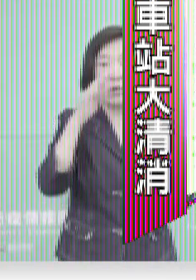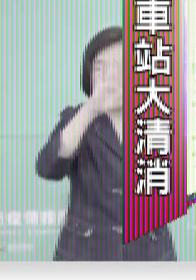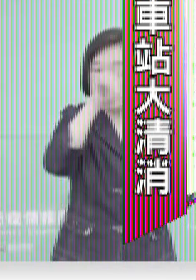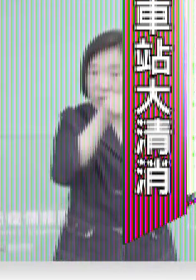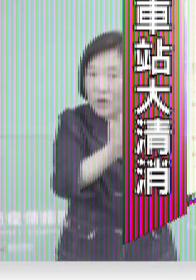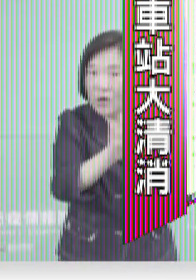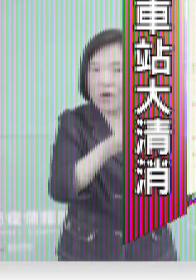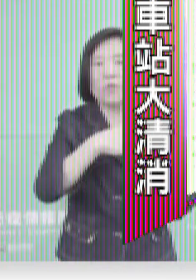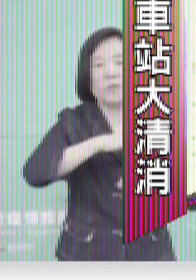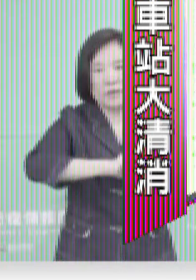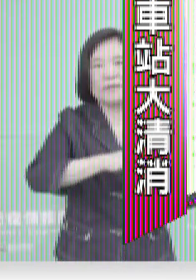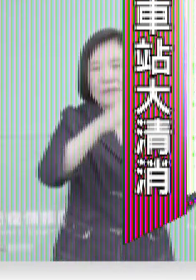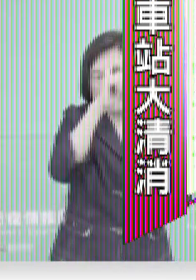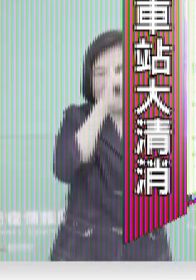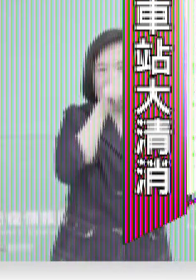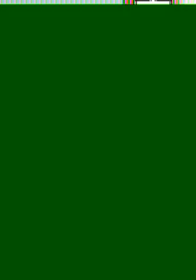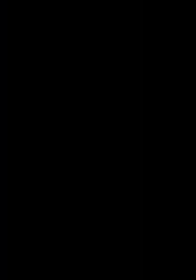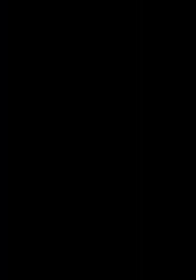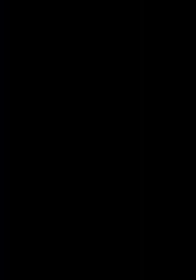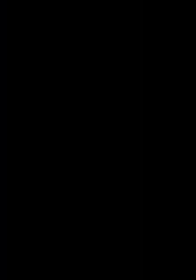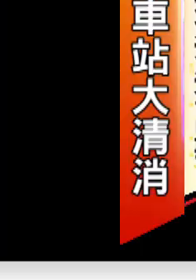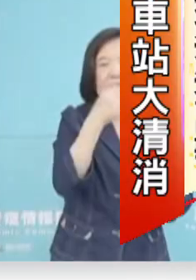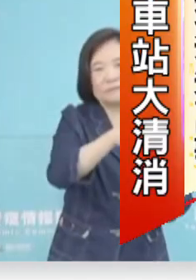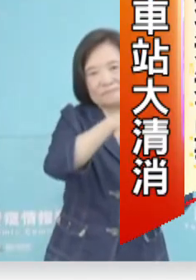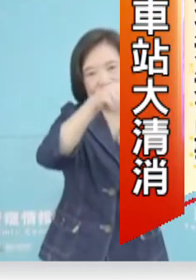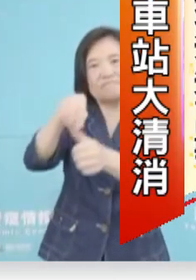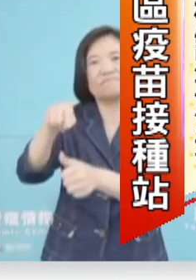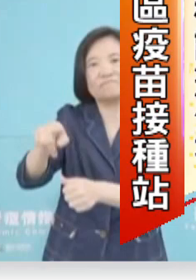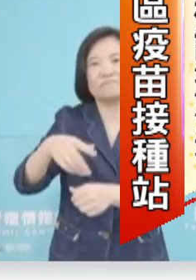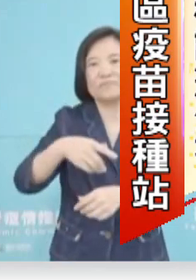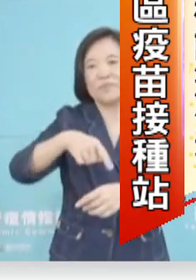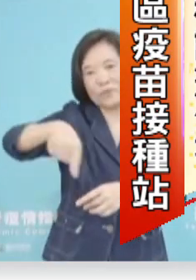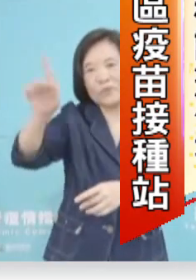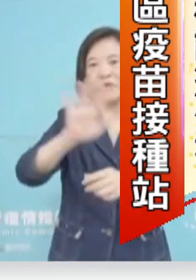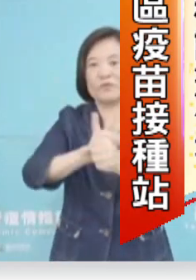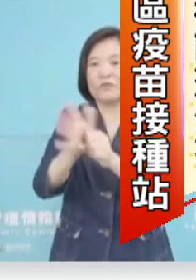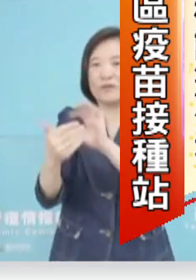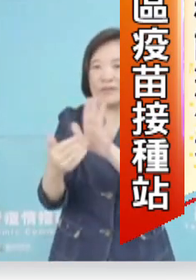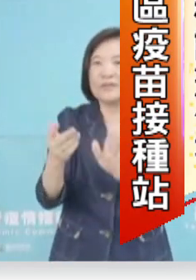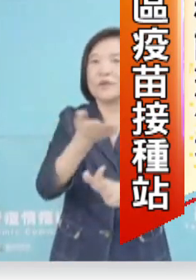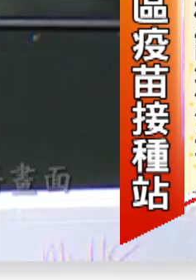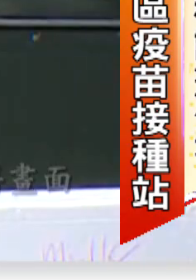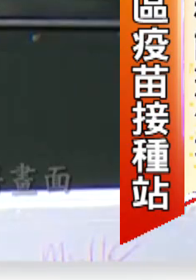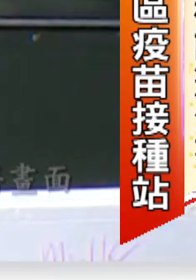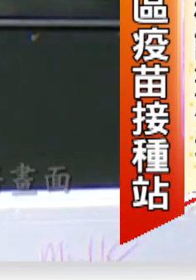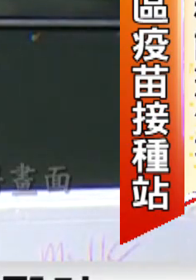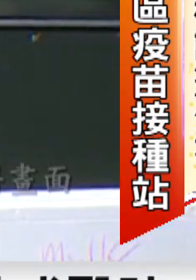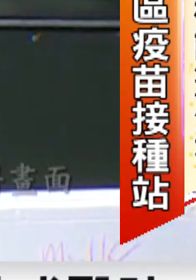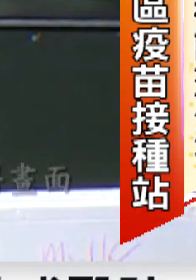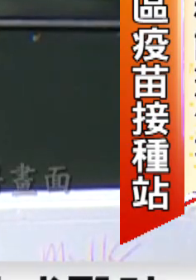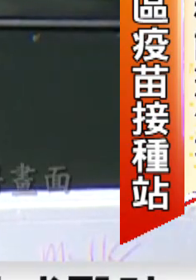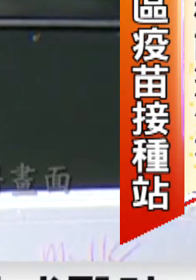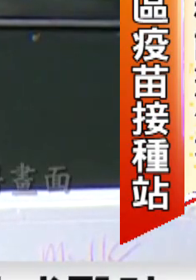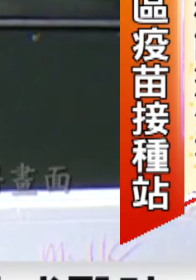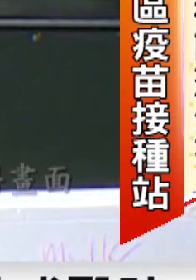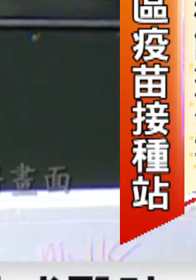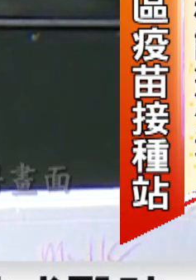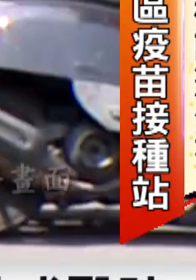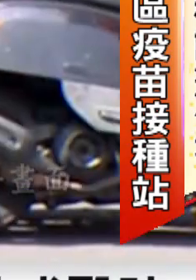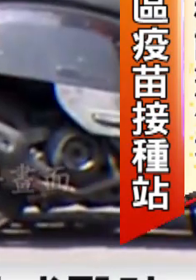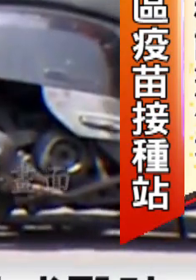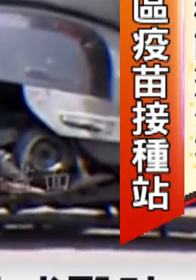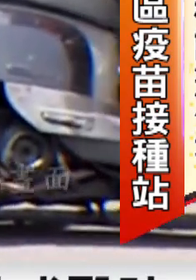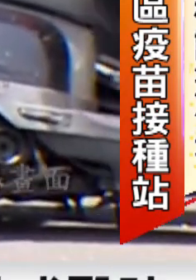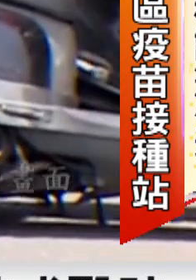旦确诊，我们还是主张你去住防疫旅馆哦。当然有症状一定要去医院哦。 控制疫情手段再